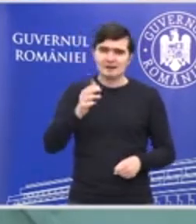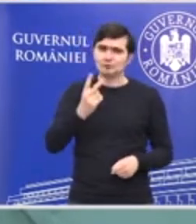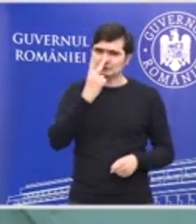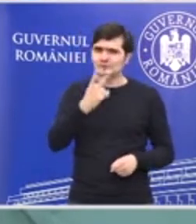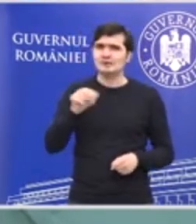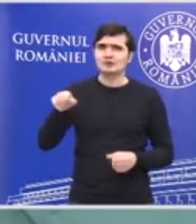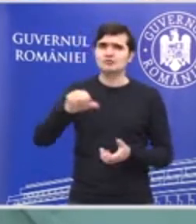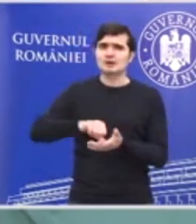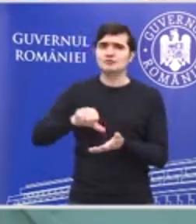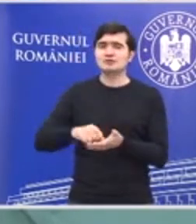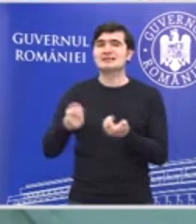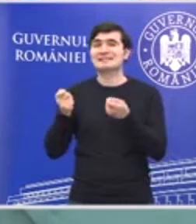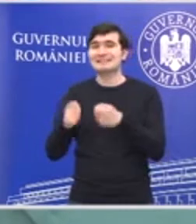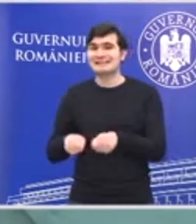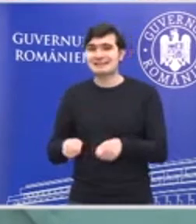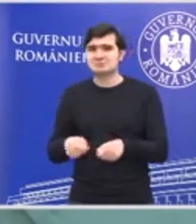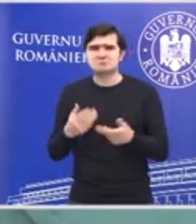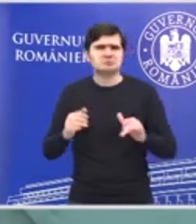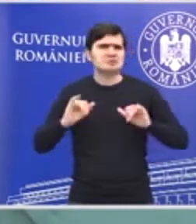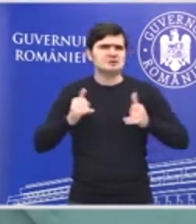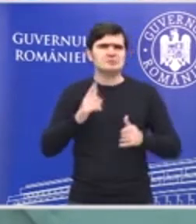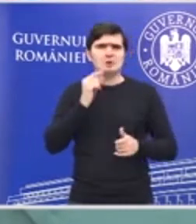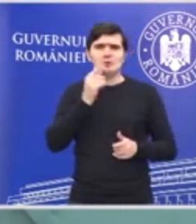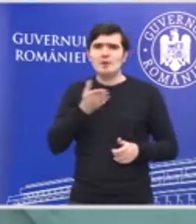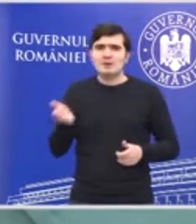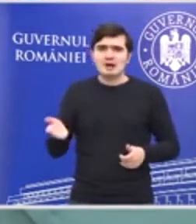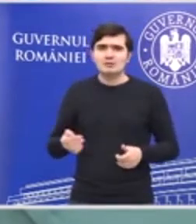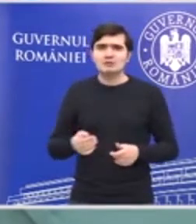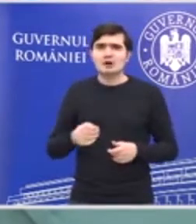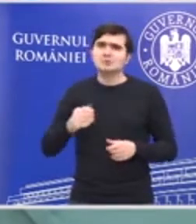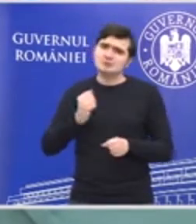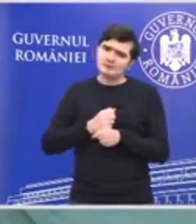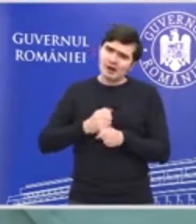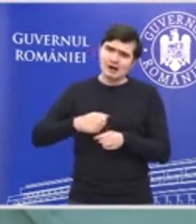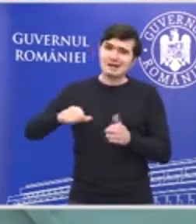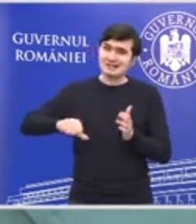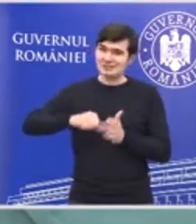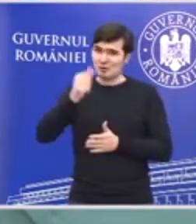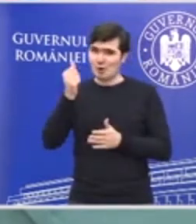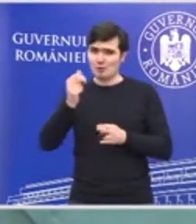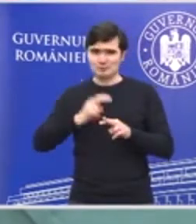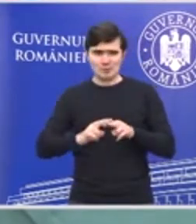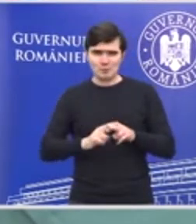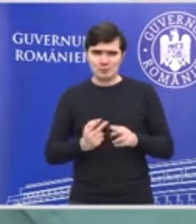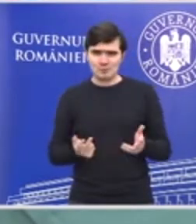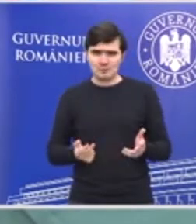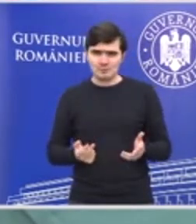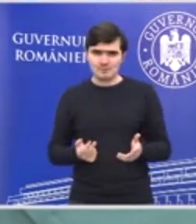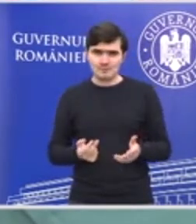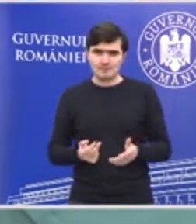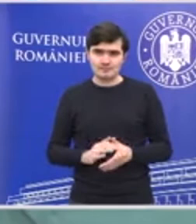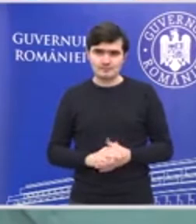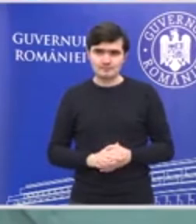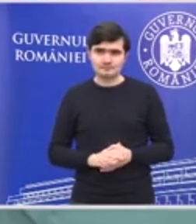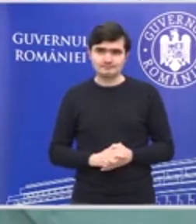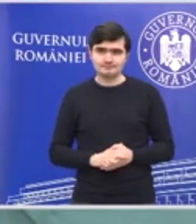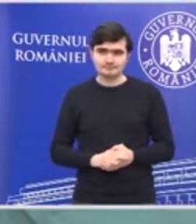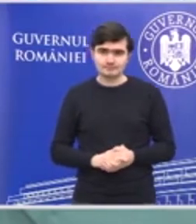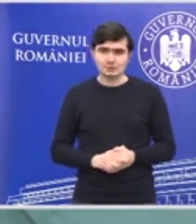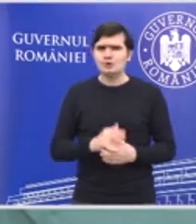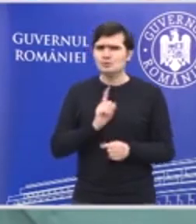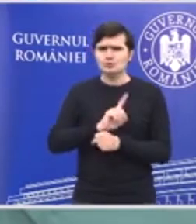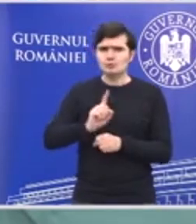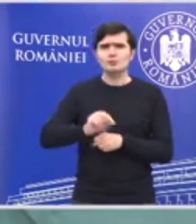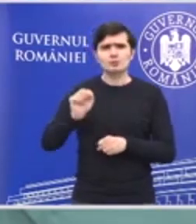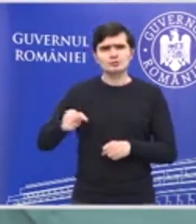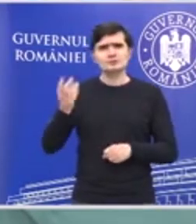centrele acelea sunt închise. Ce se întâmplă cu oamenii aceștia? Trebuie să o ia de la capăt cu înscrierea? Nu. Deci, lucrurile acestea